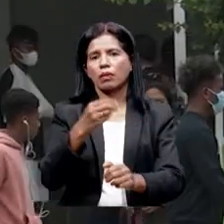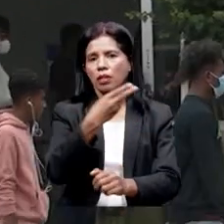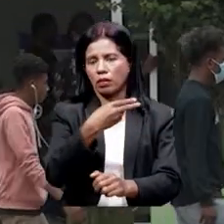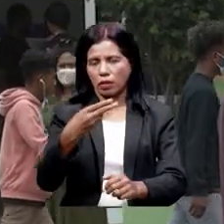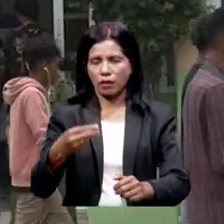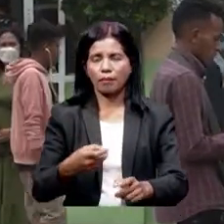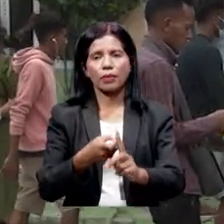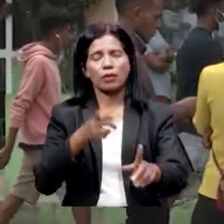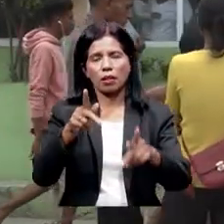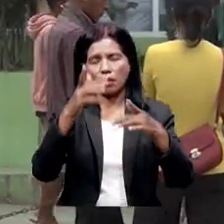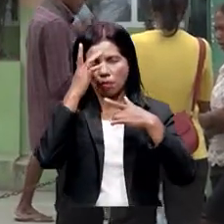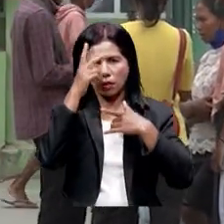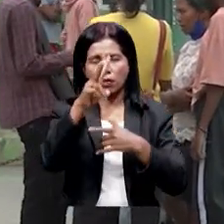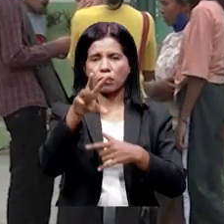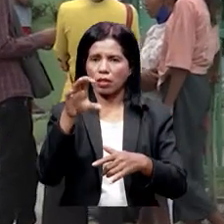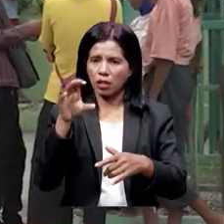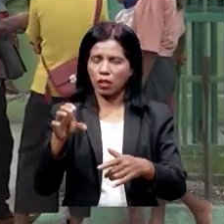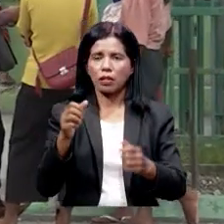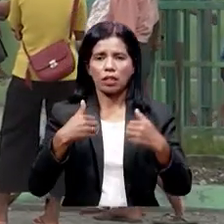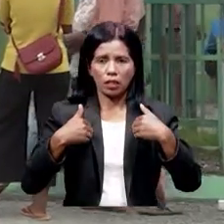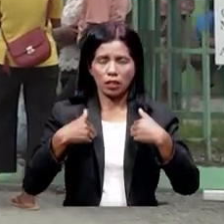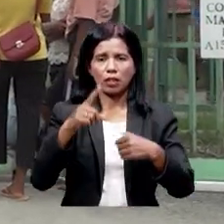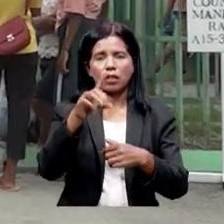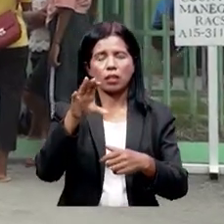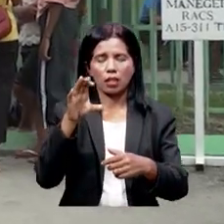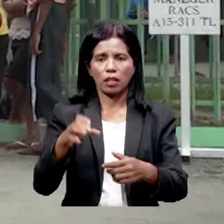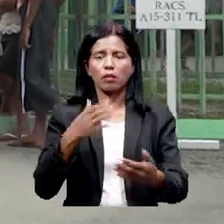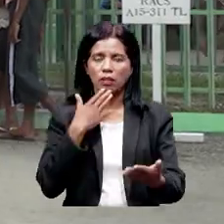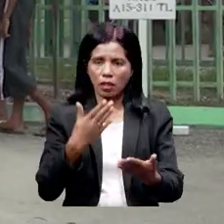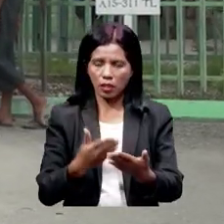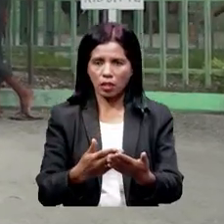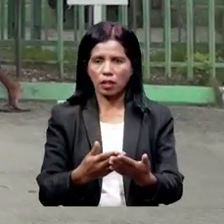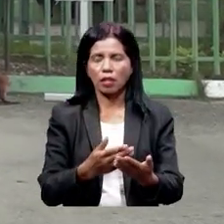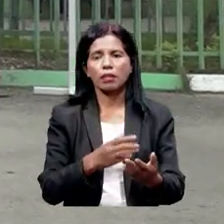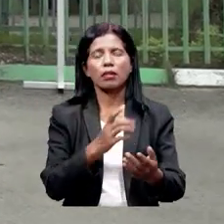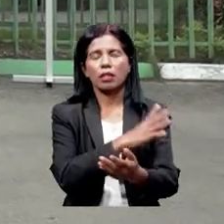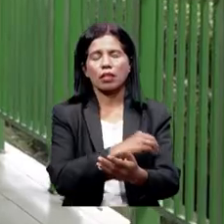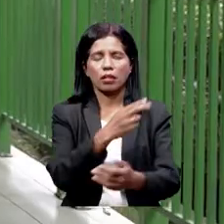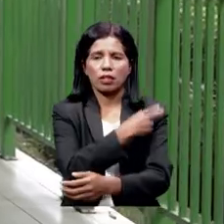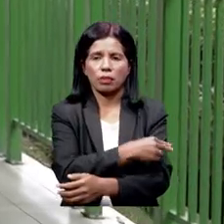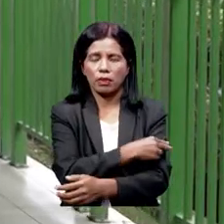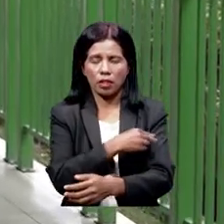Husi paciente besika tu surua ne ia atu zida resin konsege rekuperadu hafuin halo tratamentu